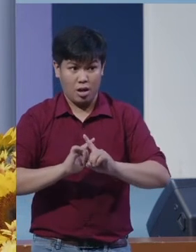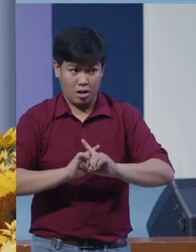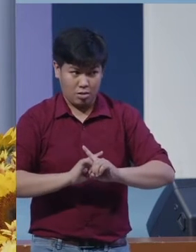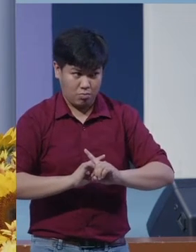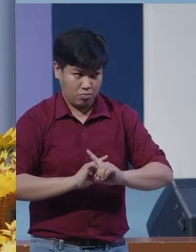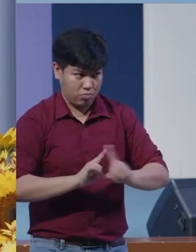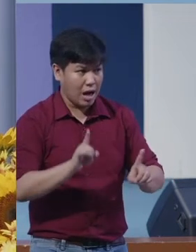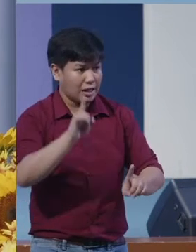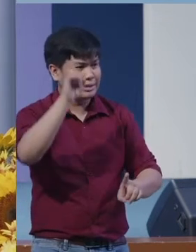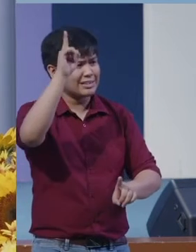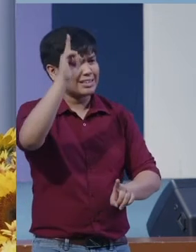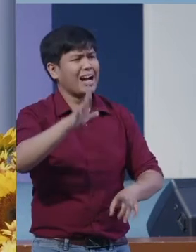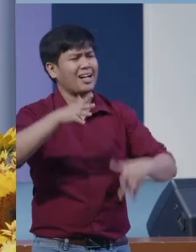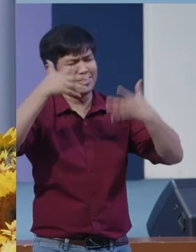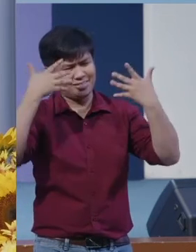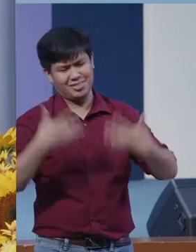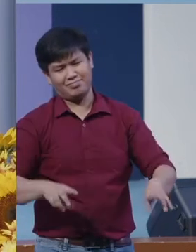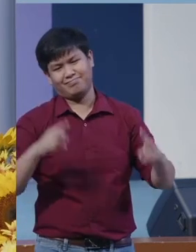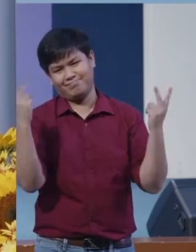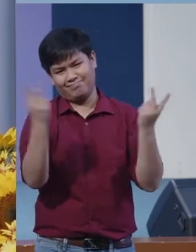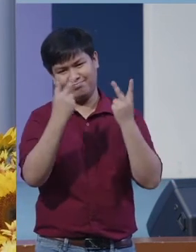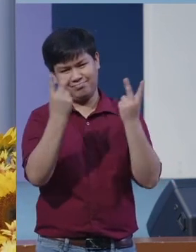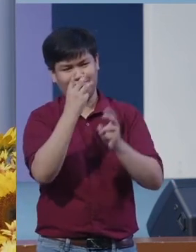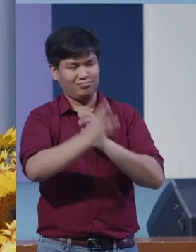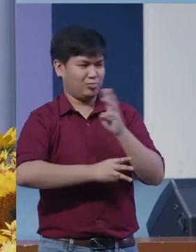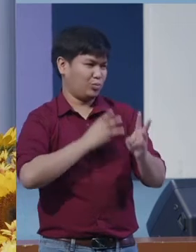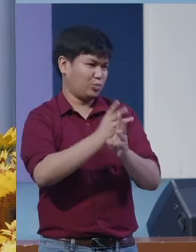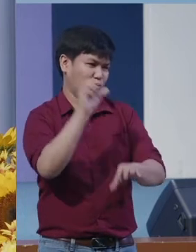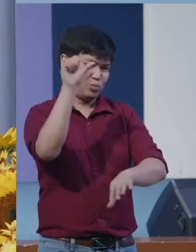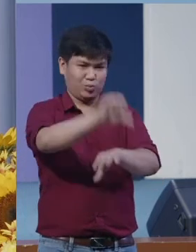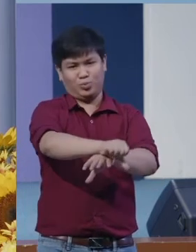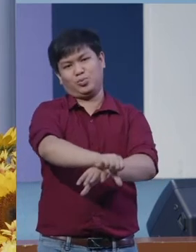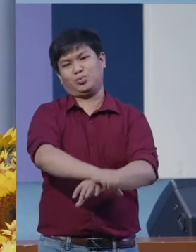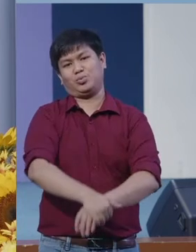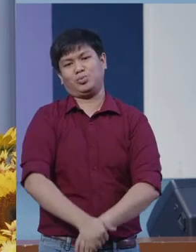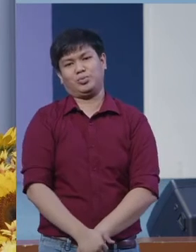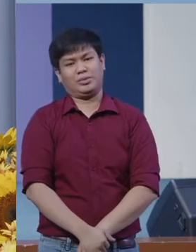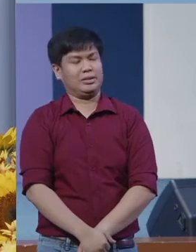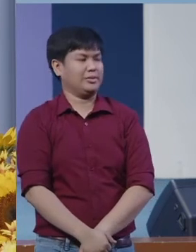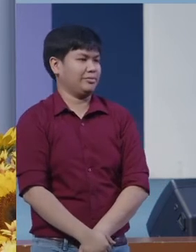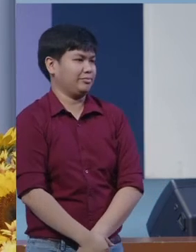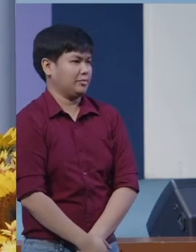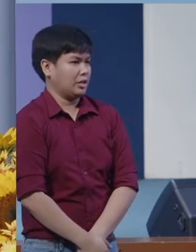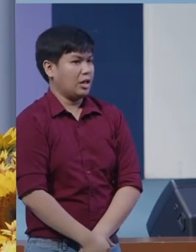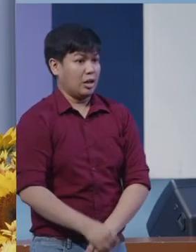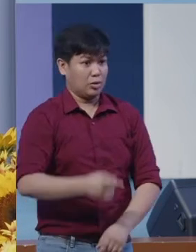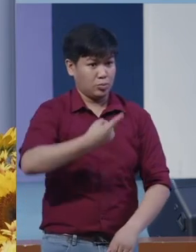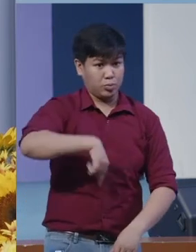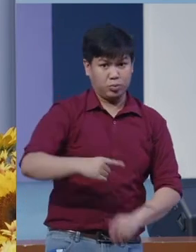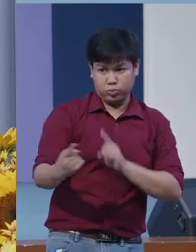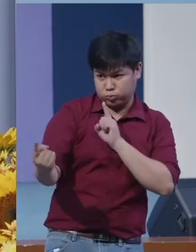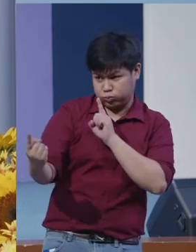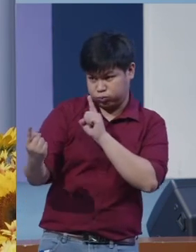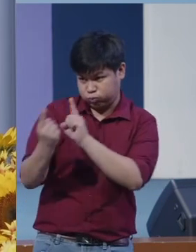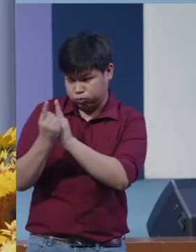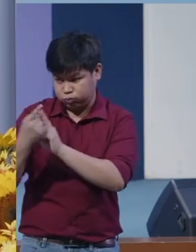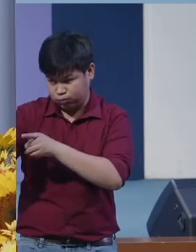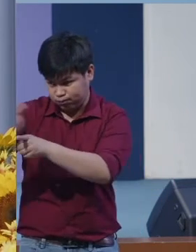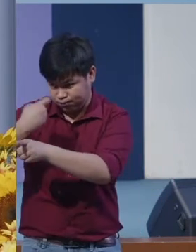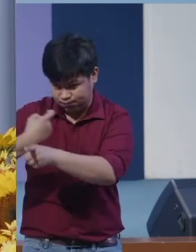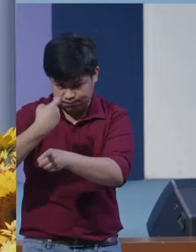Kaya tayo ay makakasalubong ng mga mahirap na tao, yung mahirap kasamahin, tayo makakasalubong ng mga umuusig na